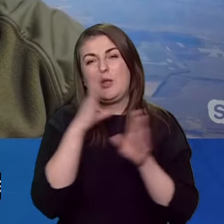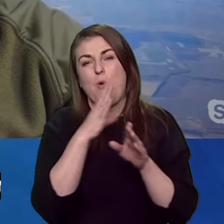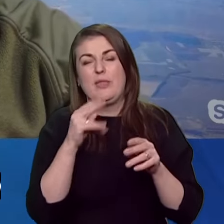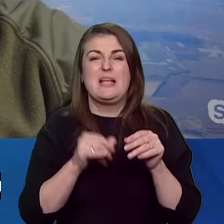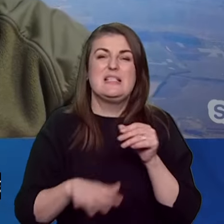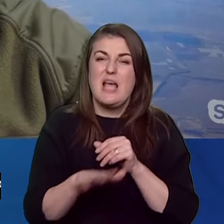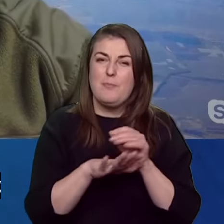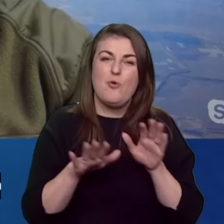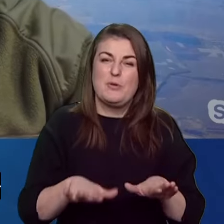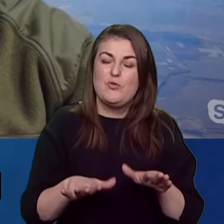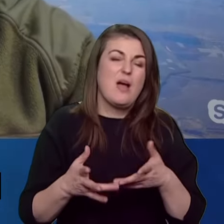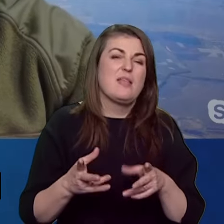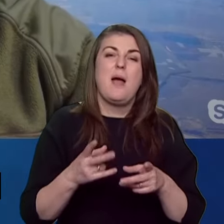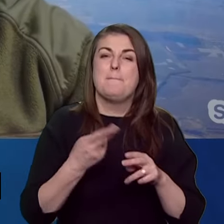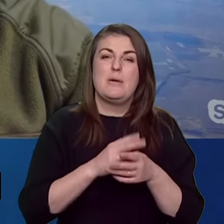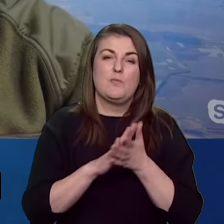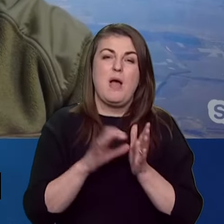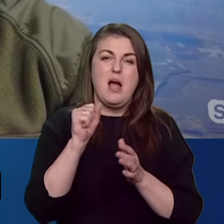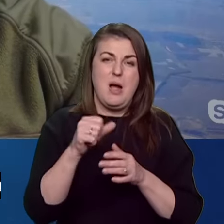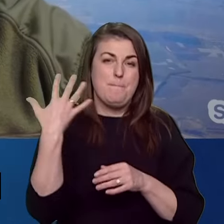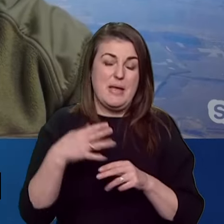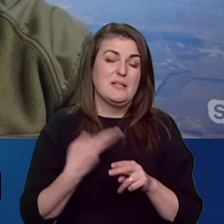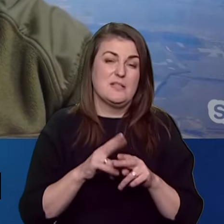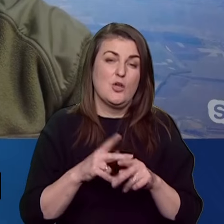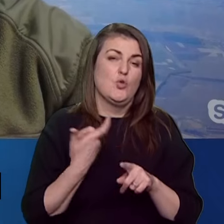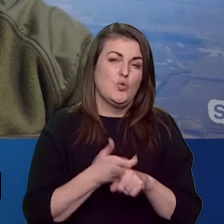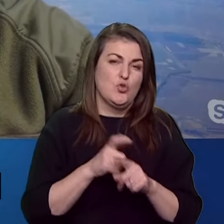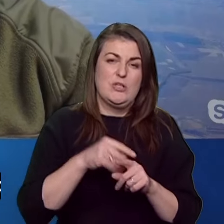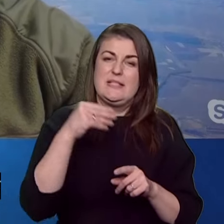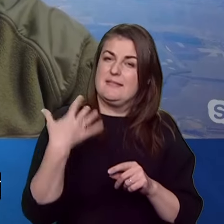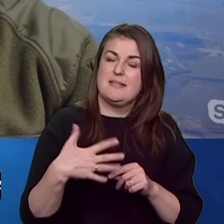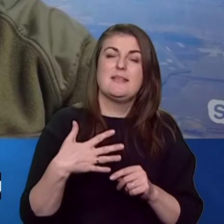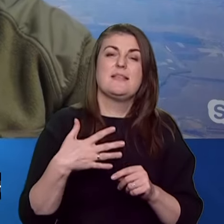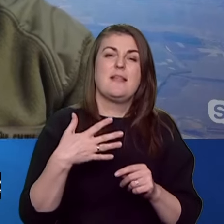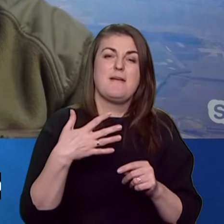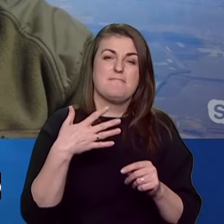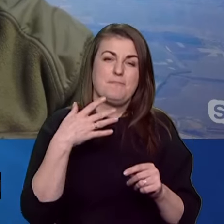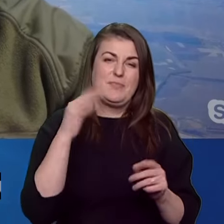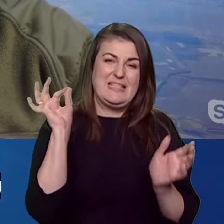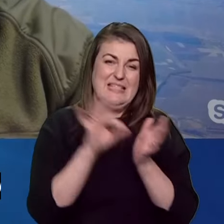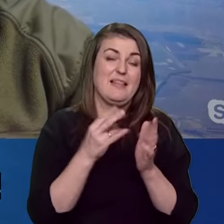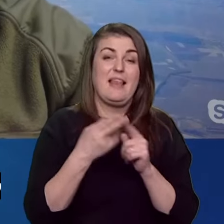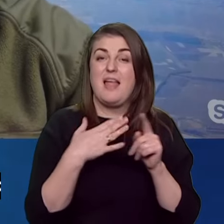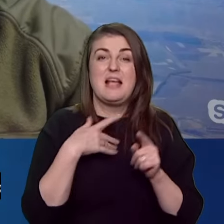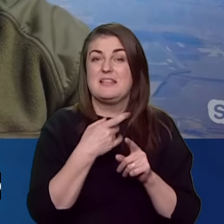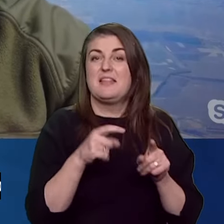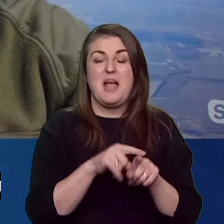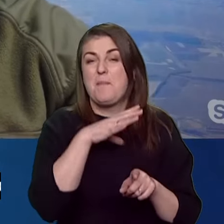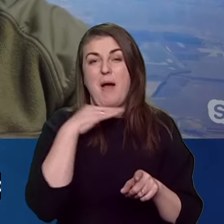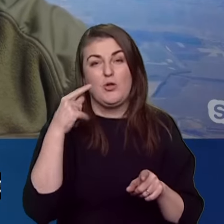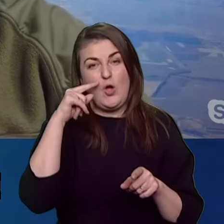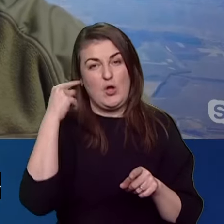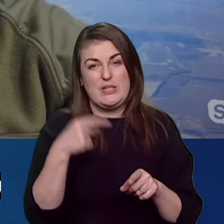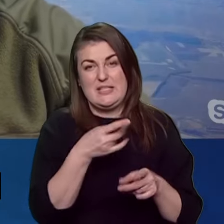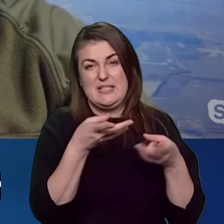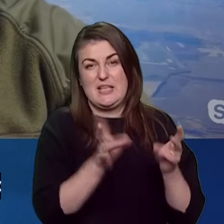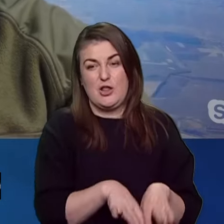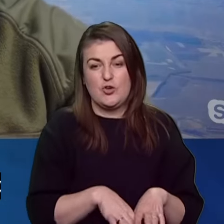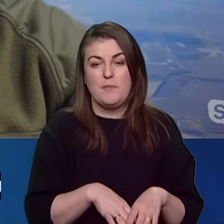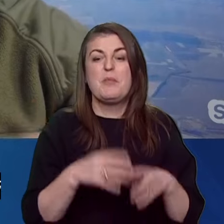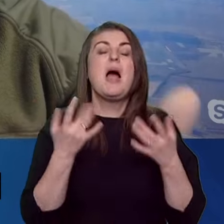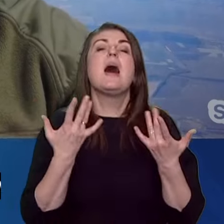наземного базування. Тому безумовно А-50 це дуже цінна ціль для нас, і не так багато їх уже на Росії